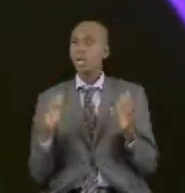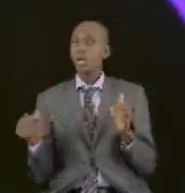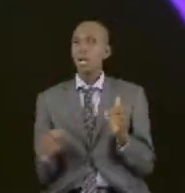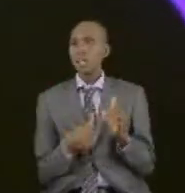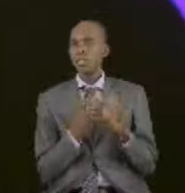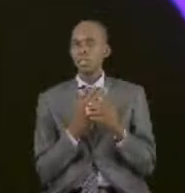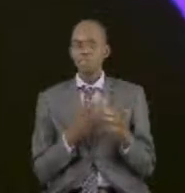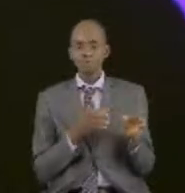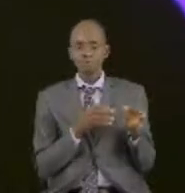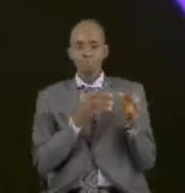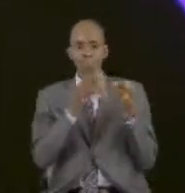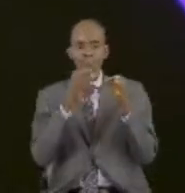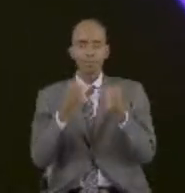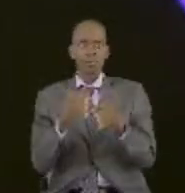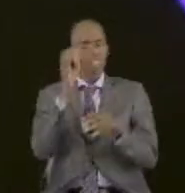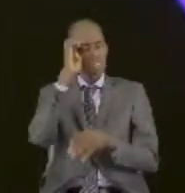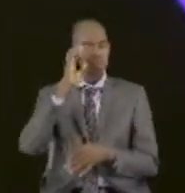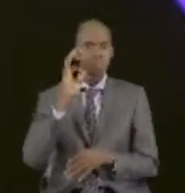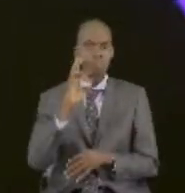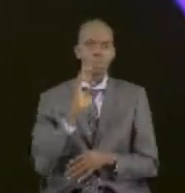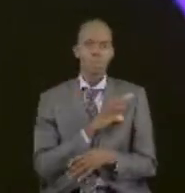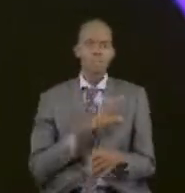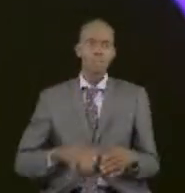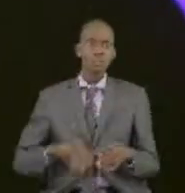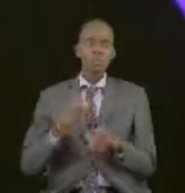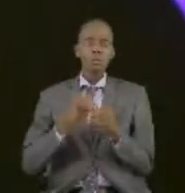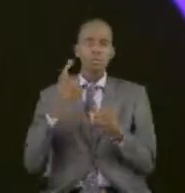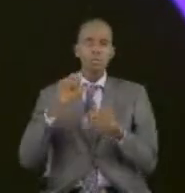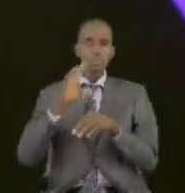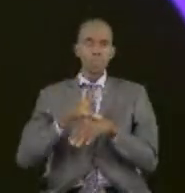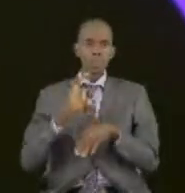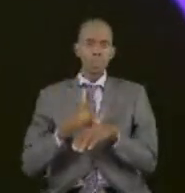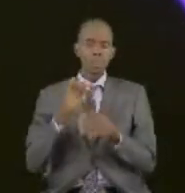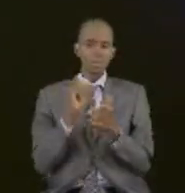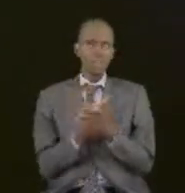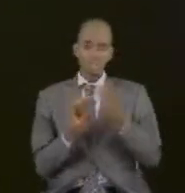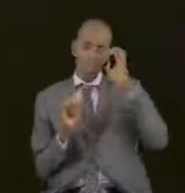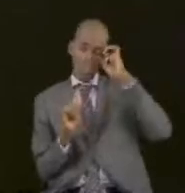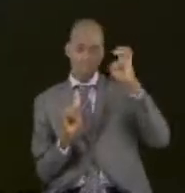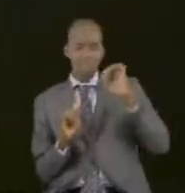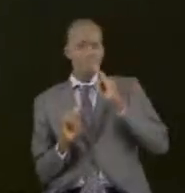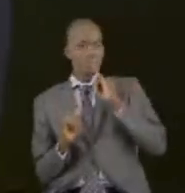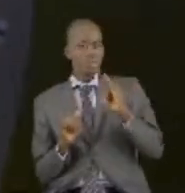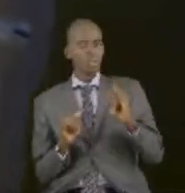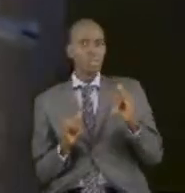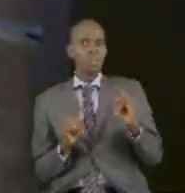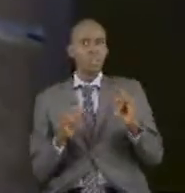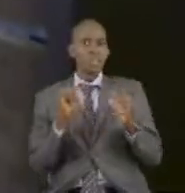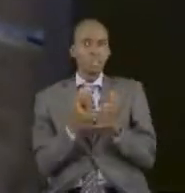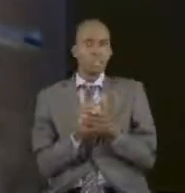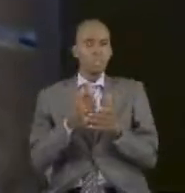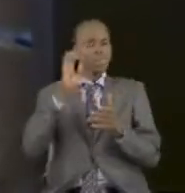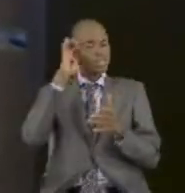spontanée sans tarder et le prochain dans le sénat dogues que jésus est